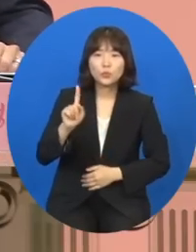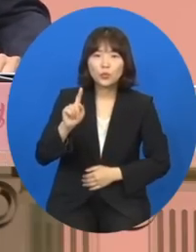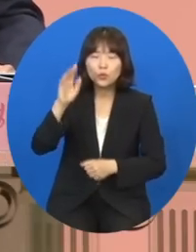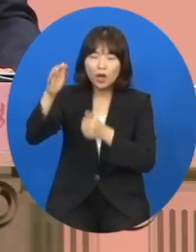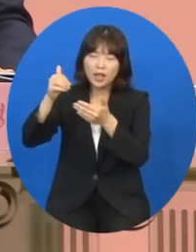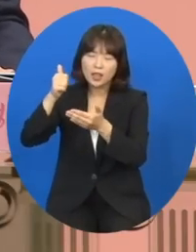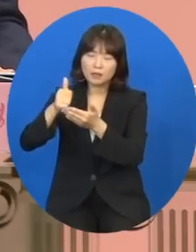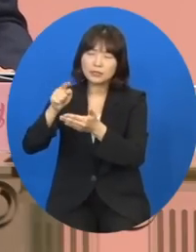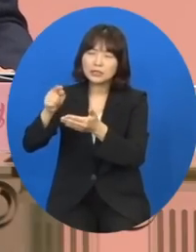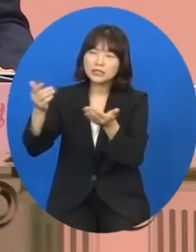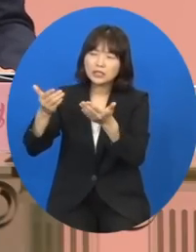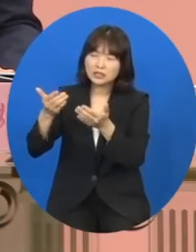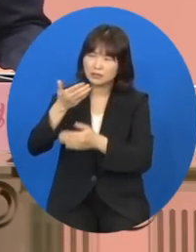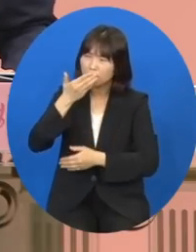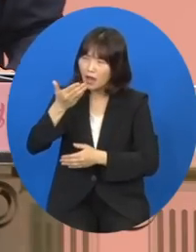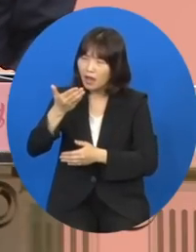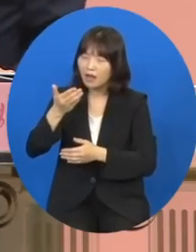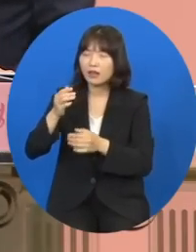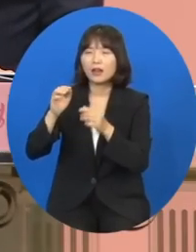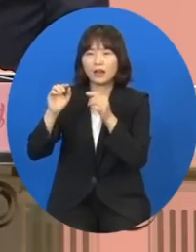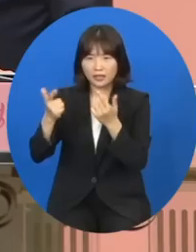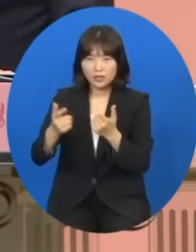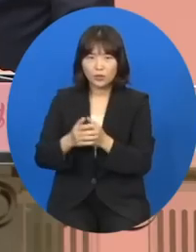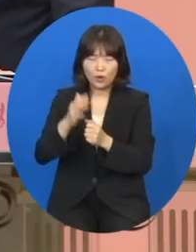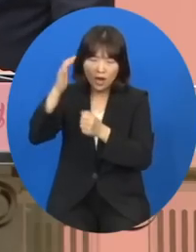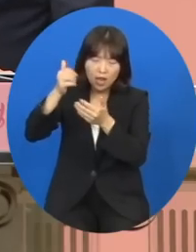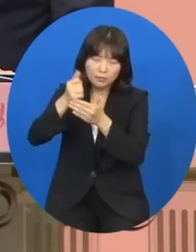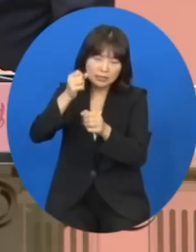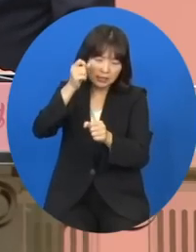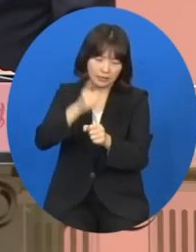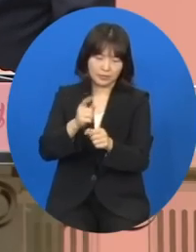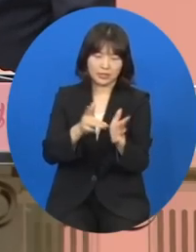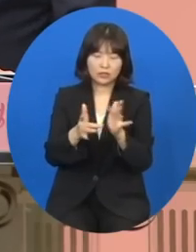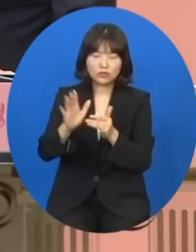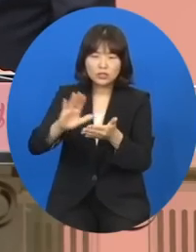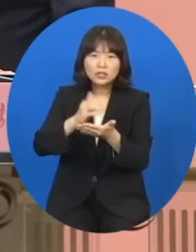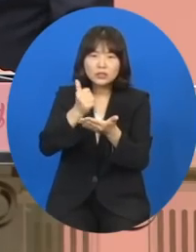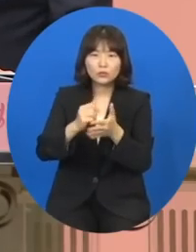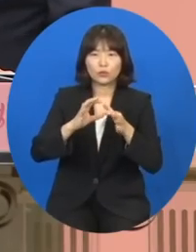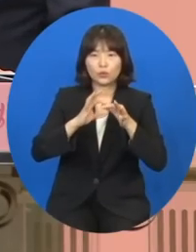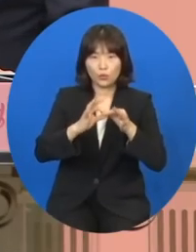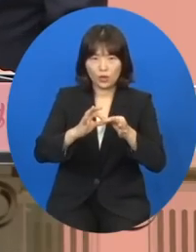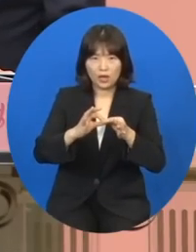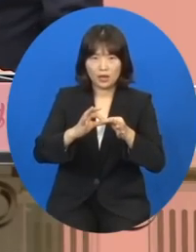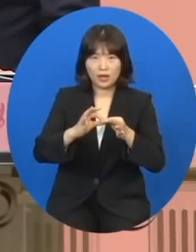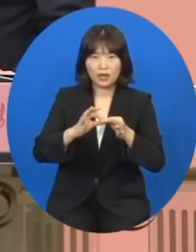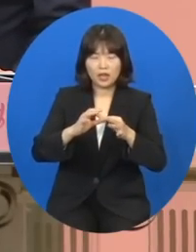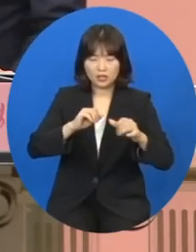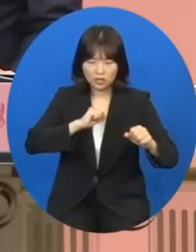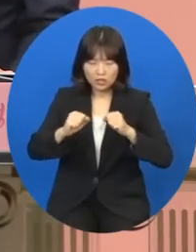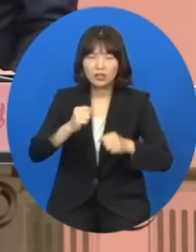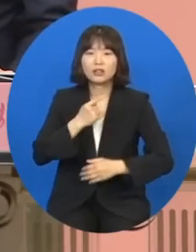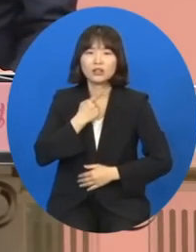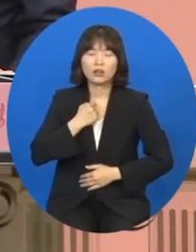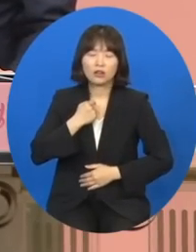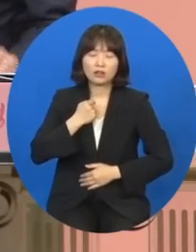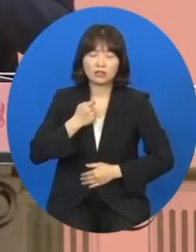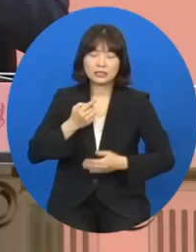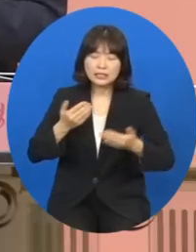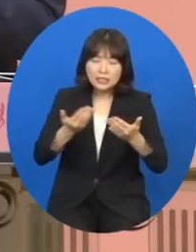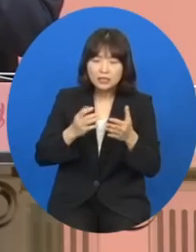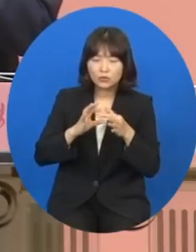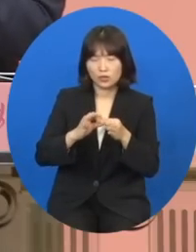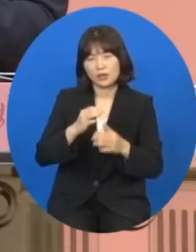하실 수 있어서가 아니라 하나님께서 이미 예수 그리스도를 통해 하셨던 그것을 통하여 가능한 것입니다